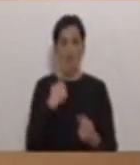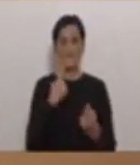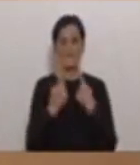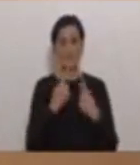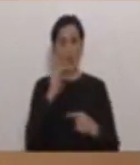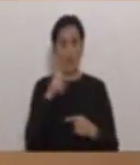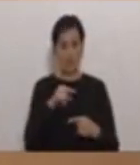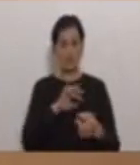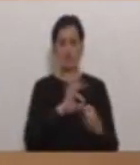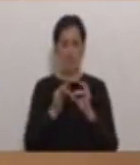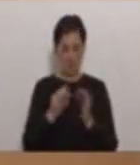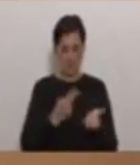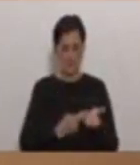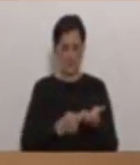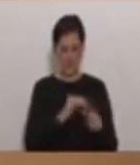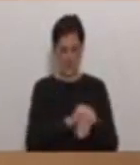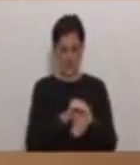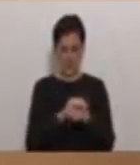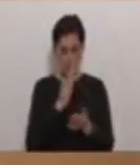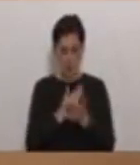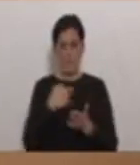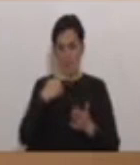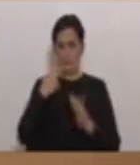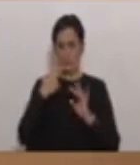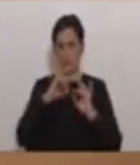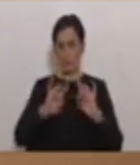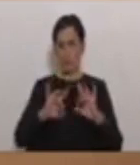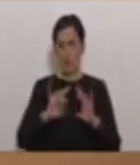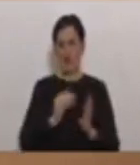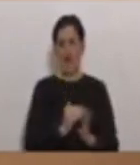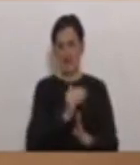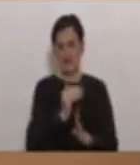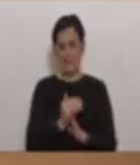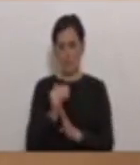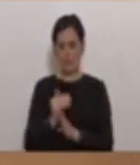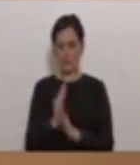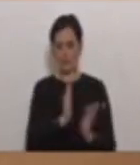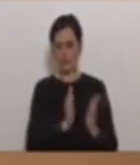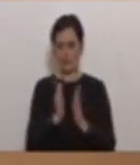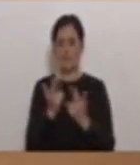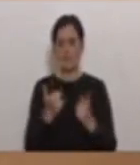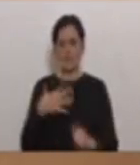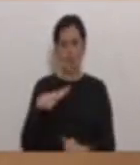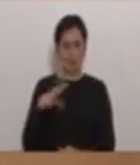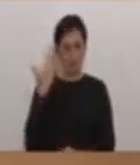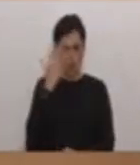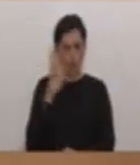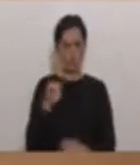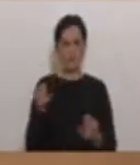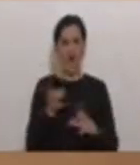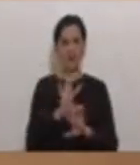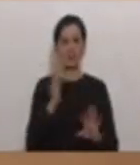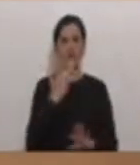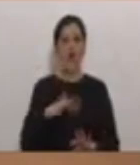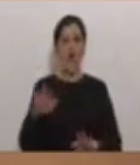mă gobrebo, mă gobrebo, mă gobrebo, mă gobrebo. Eta bobrivat, diah, cartul otnebas, arcideba Europa și